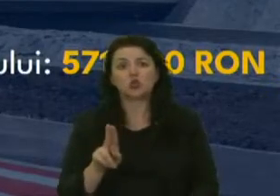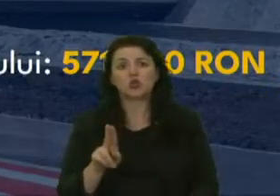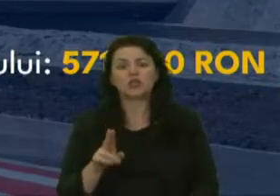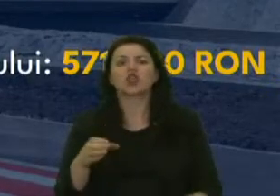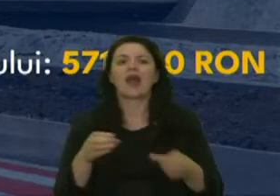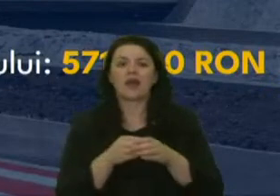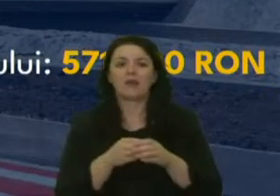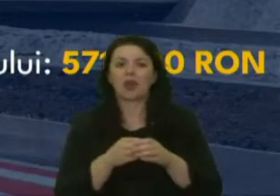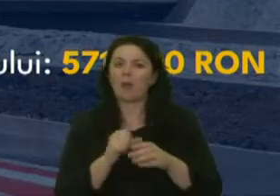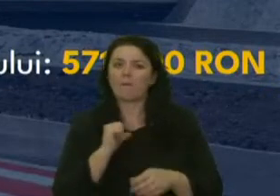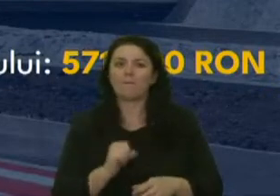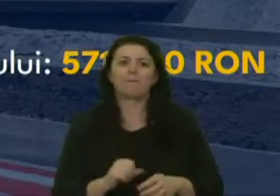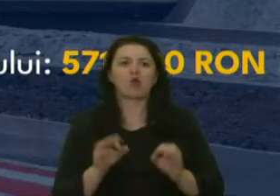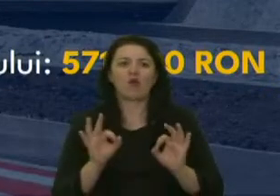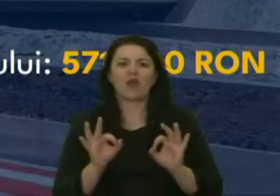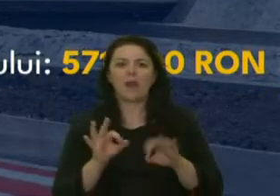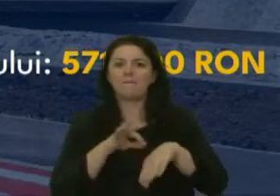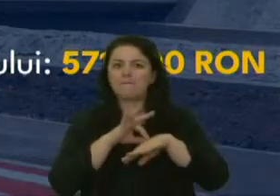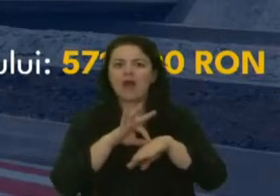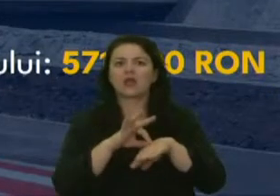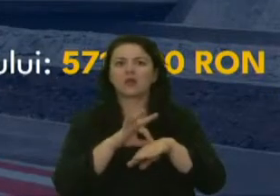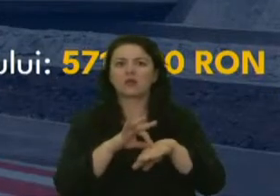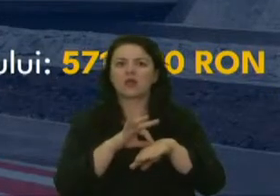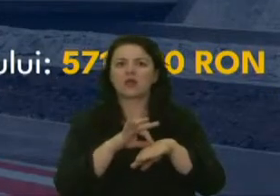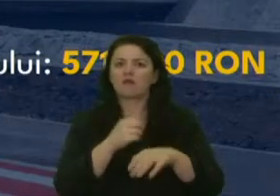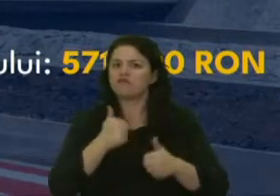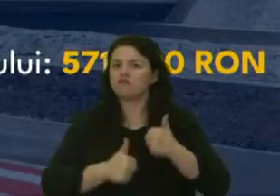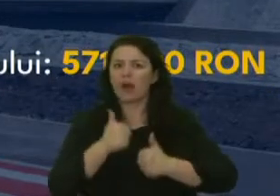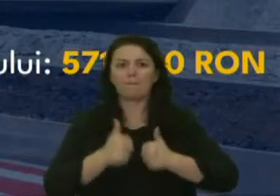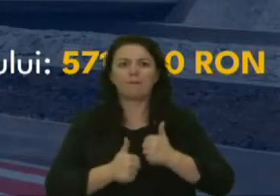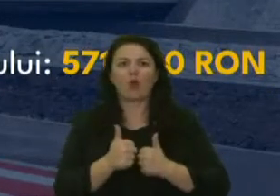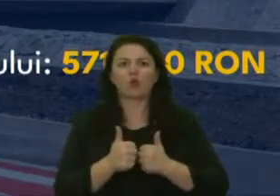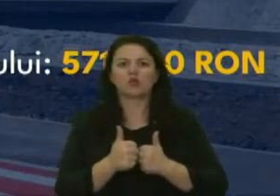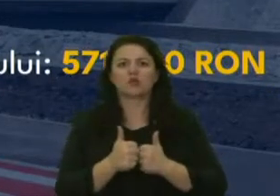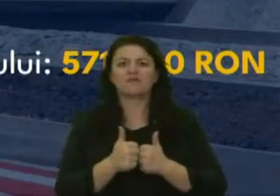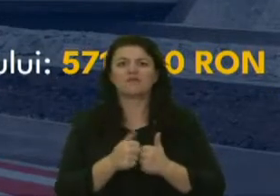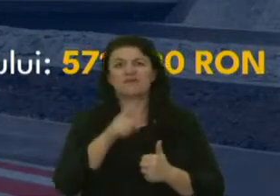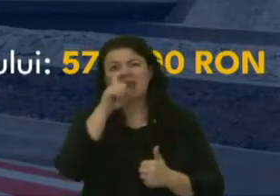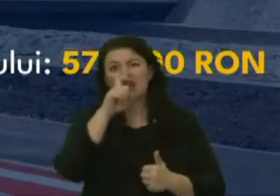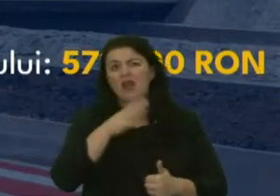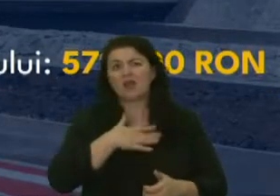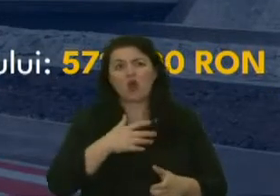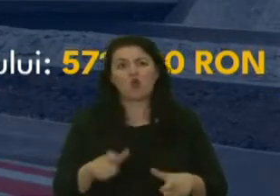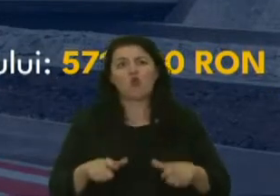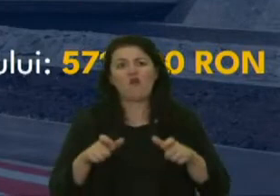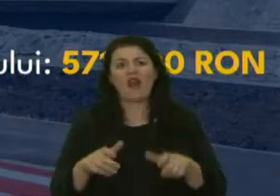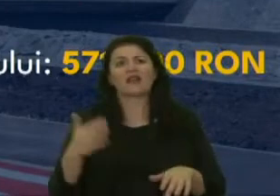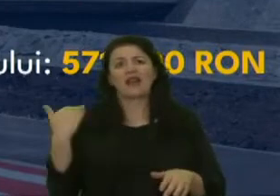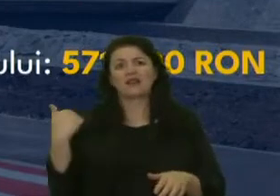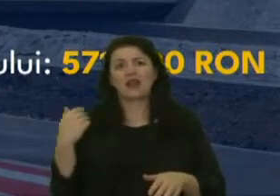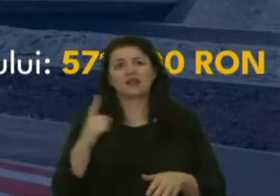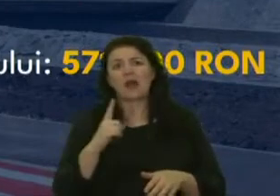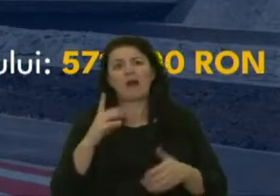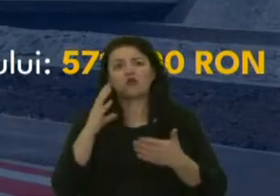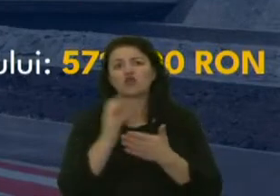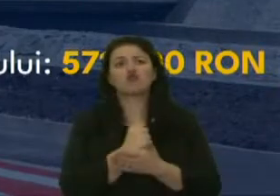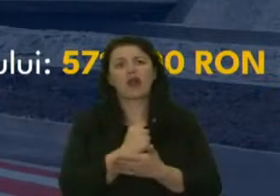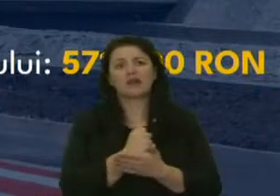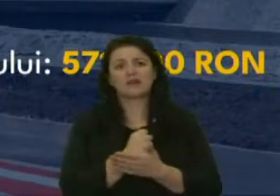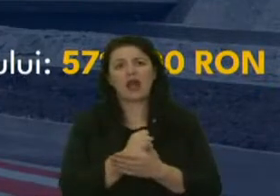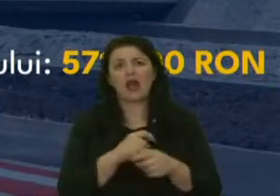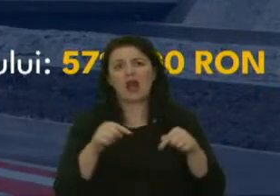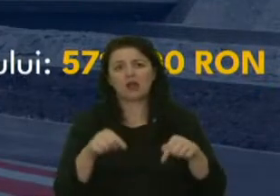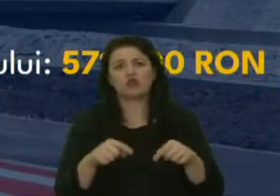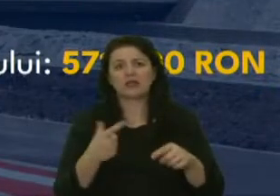cu un profesionalism și cu un management absolut de Liga Campionilor păcat că într un guvern anterior n am avut șansa să aibă Clujul un